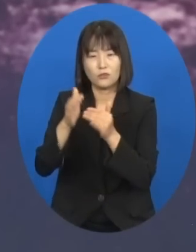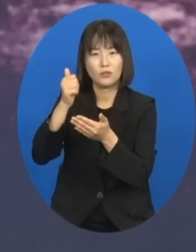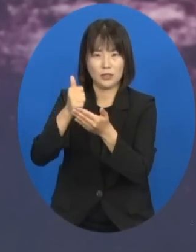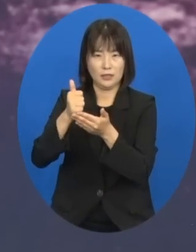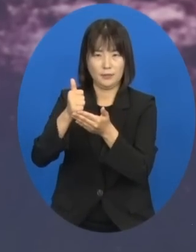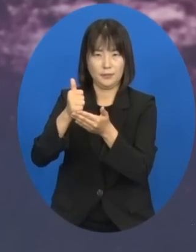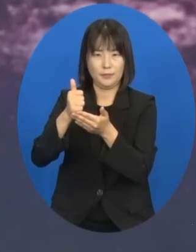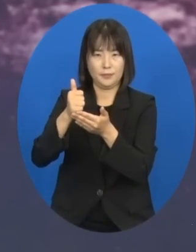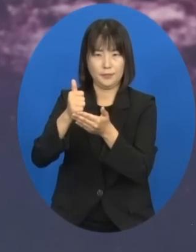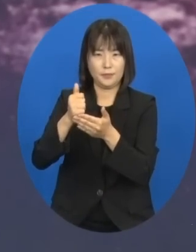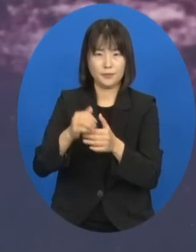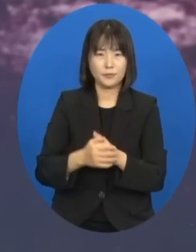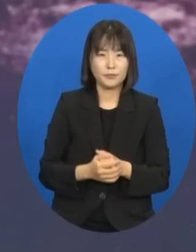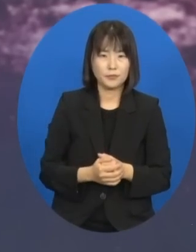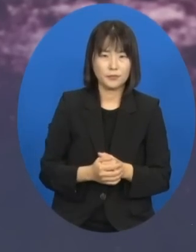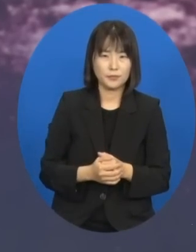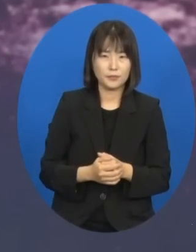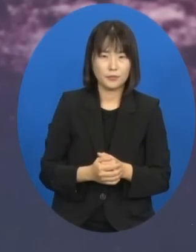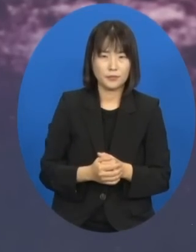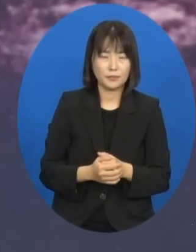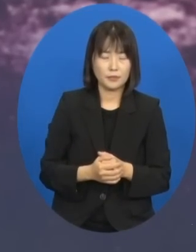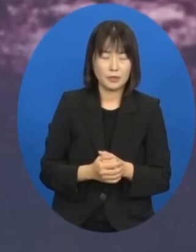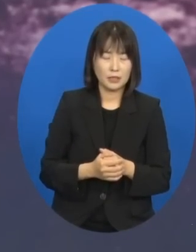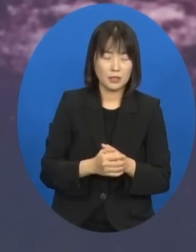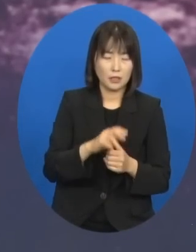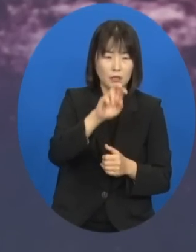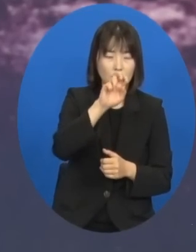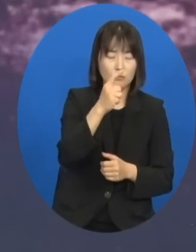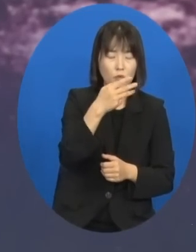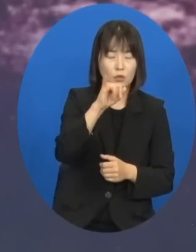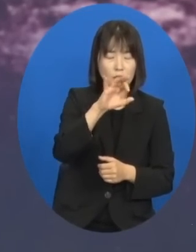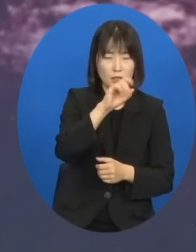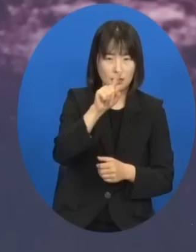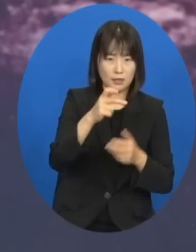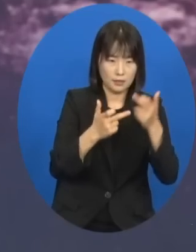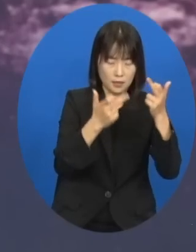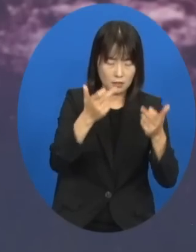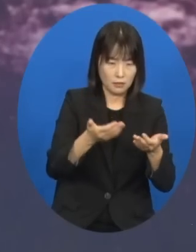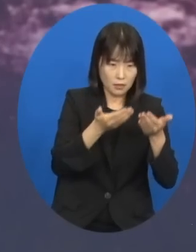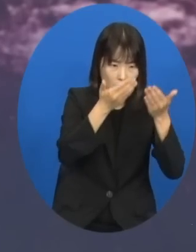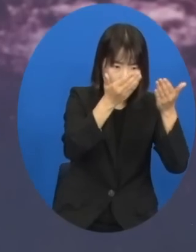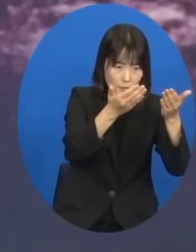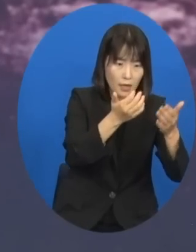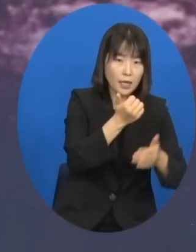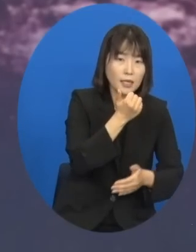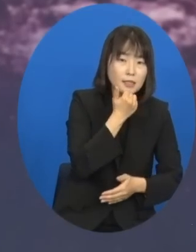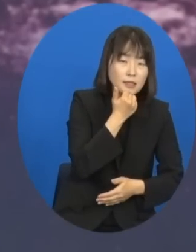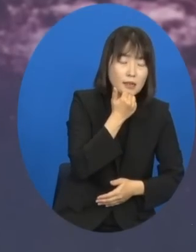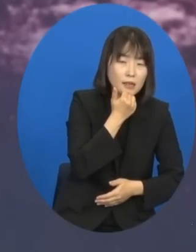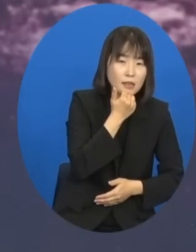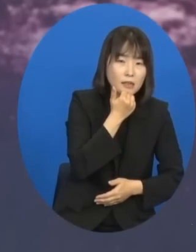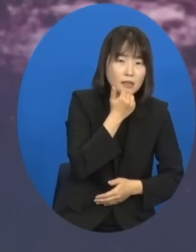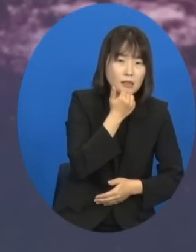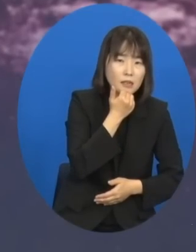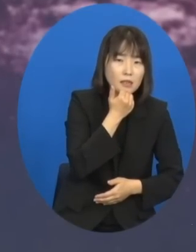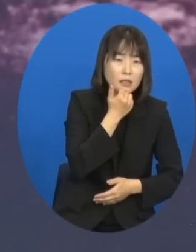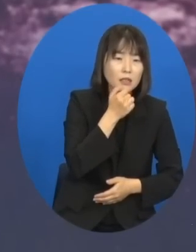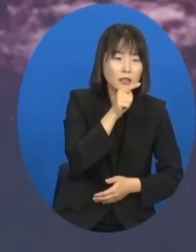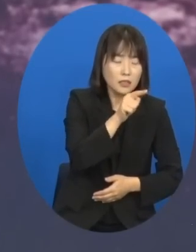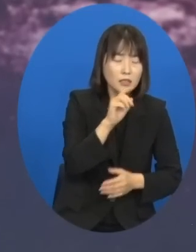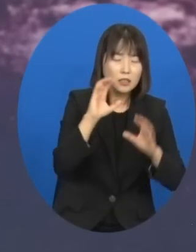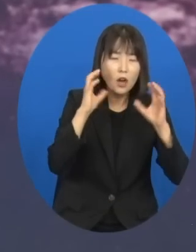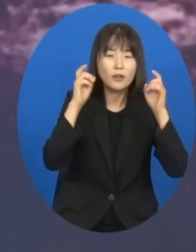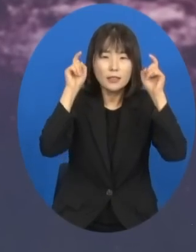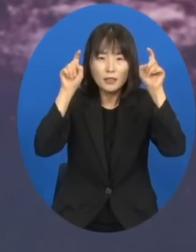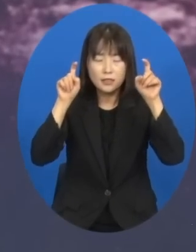바쳐졌던 그 이삭, 그 어린 양. 이삭은 아들을 상징하고 아들에게는 모든